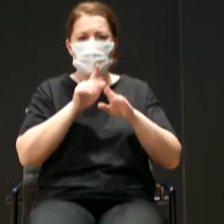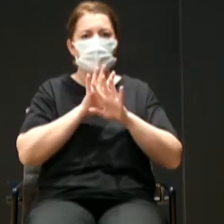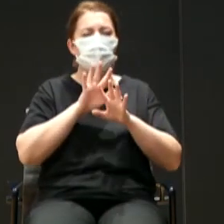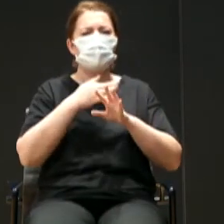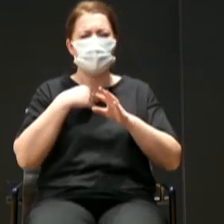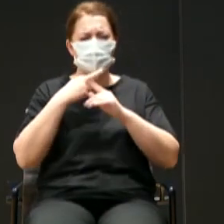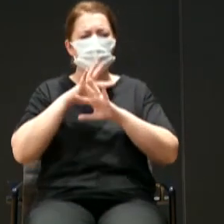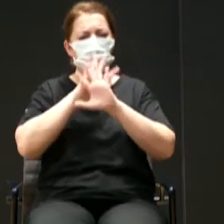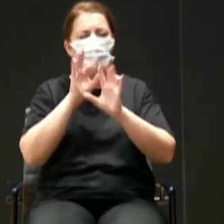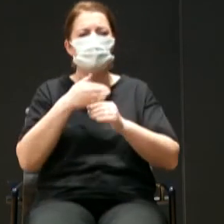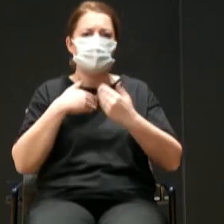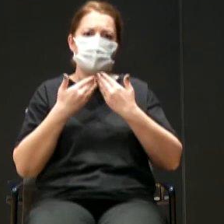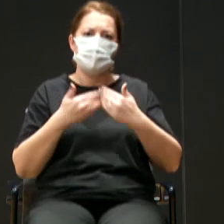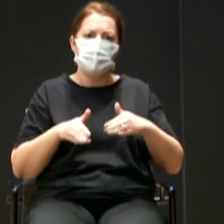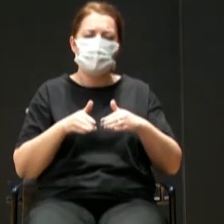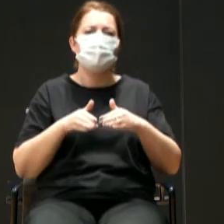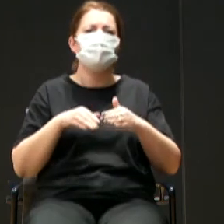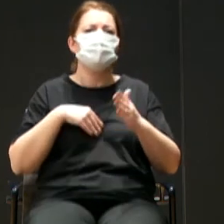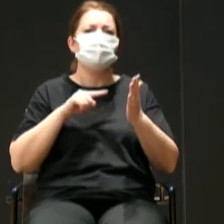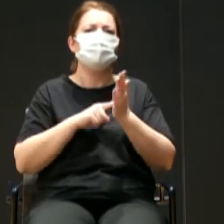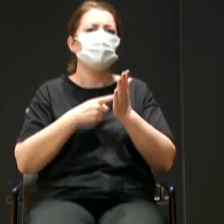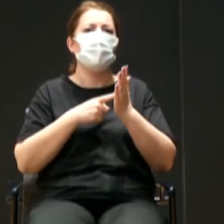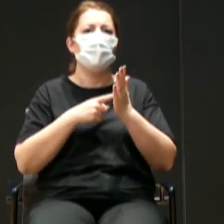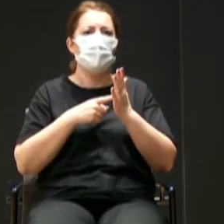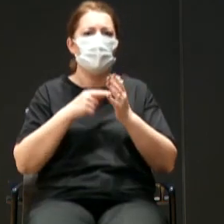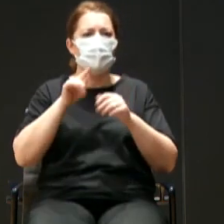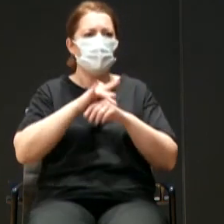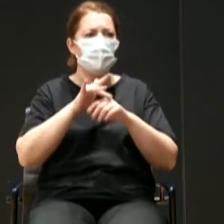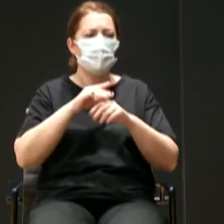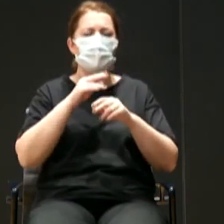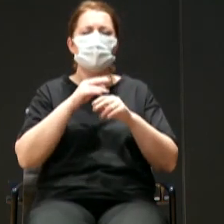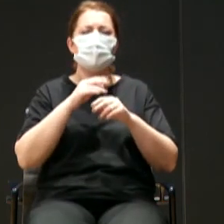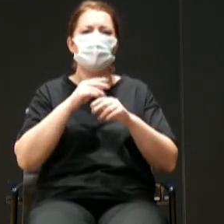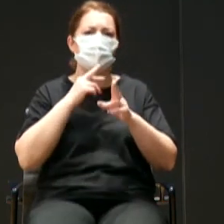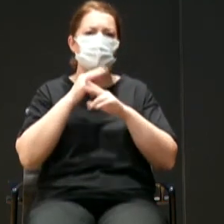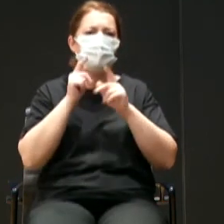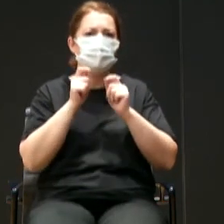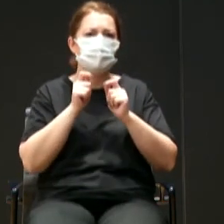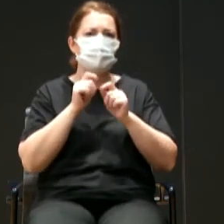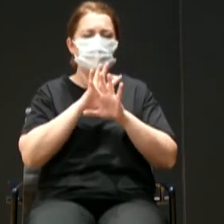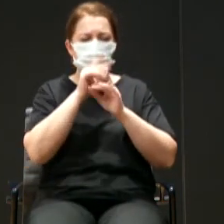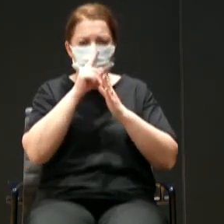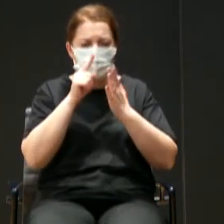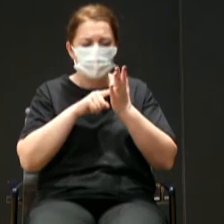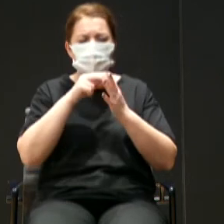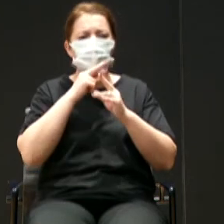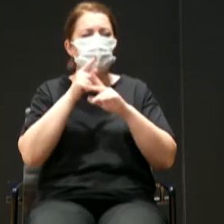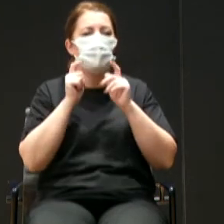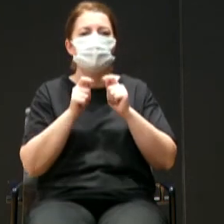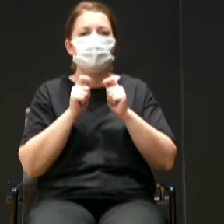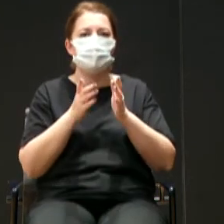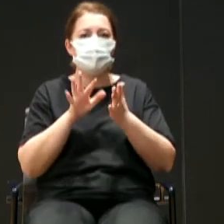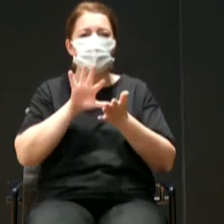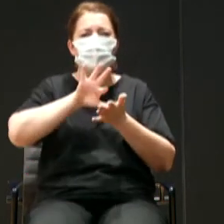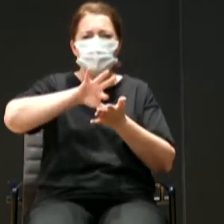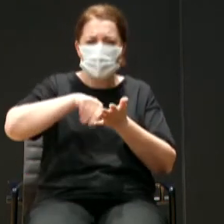atarım. Arkadaş bu ülkede konuşulacak bunlar. Tekrarın gücüne herkes inanacak. Konuşulacak.